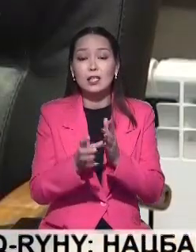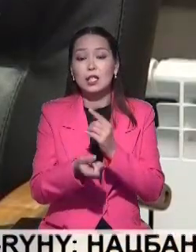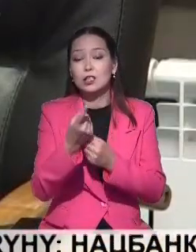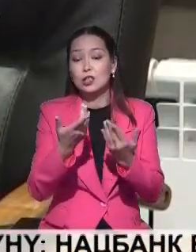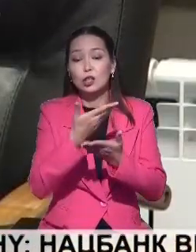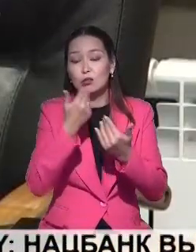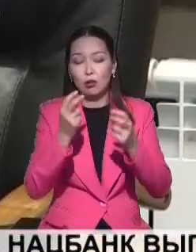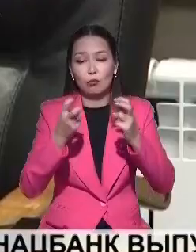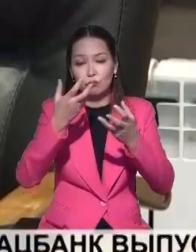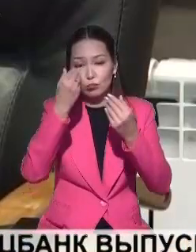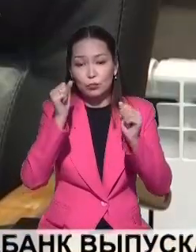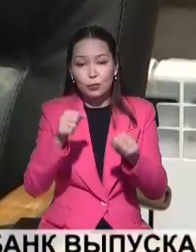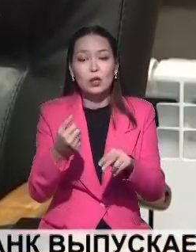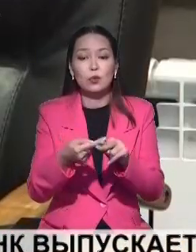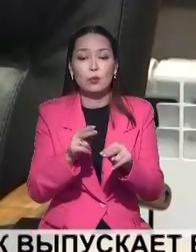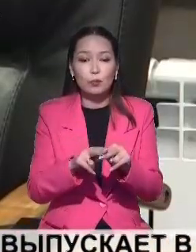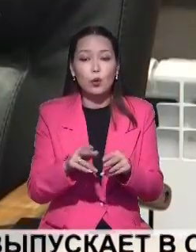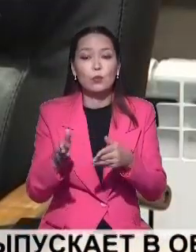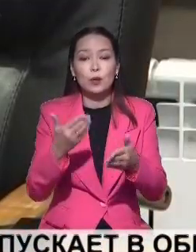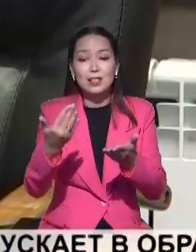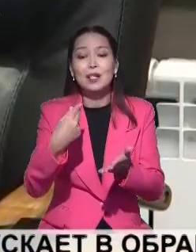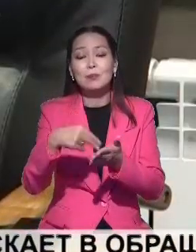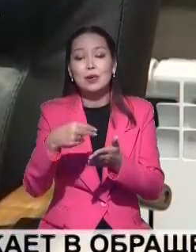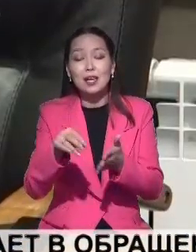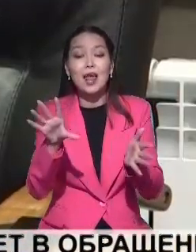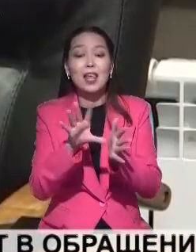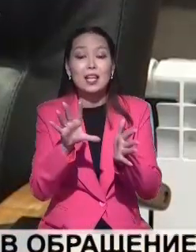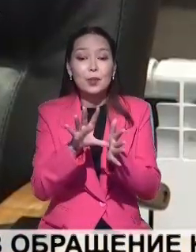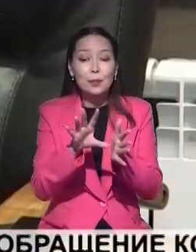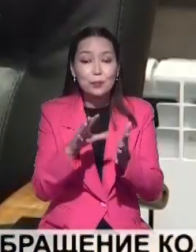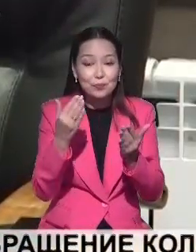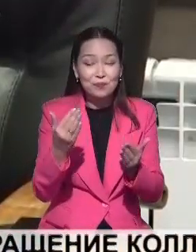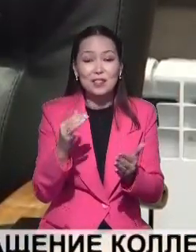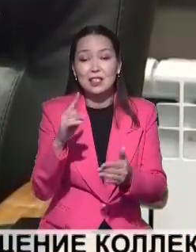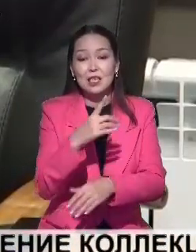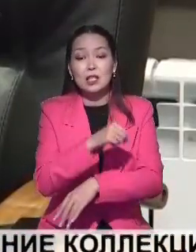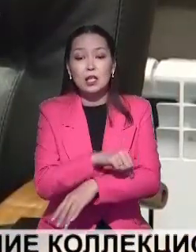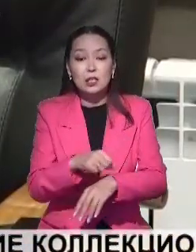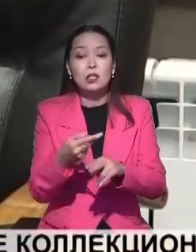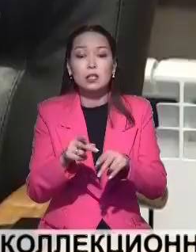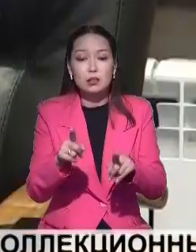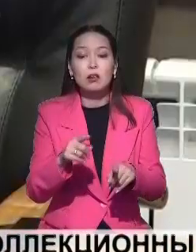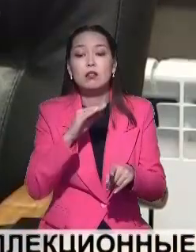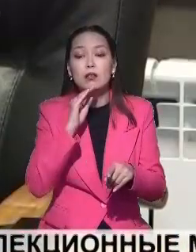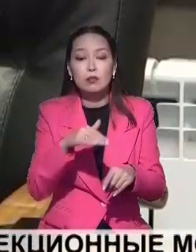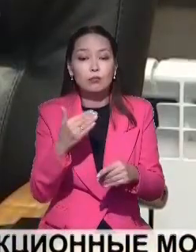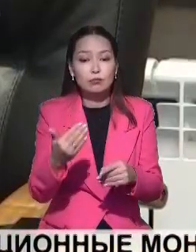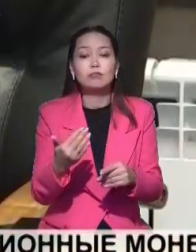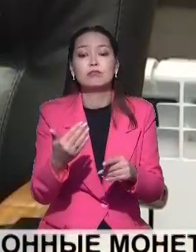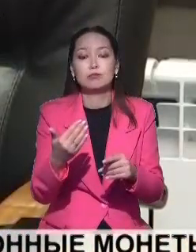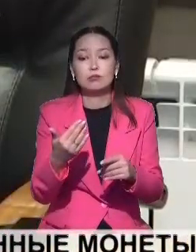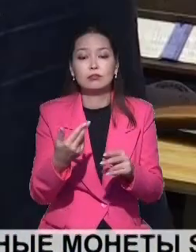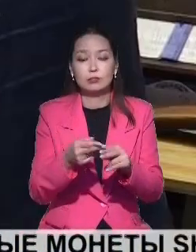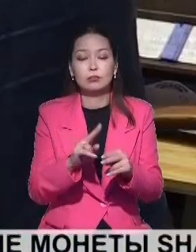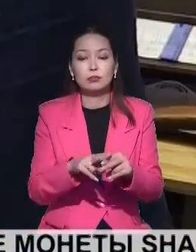в пиковые нагрузки покупаем электроэнергию извне, это достаточно удорожает нашу